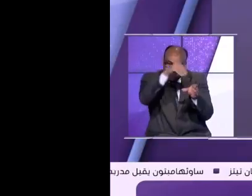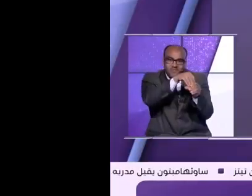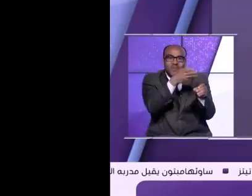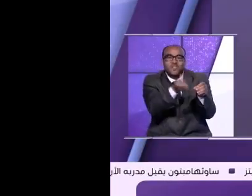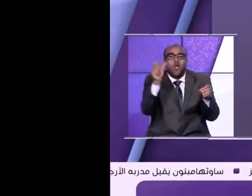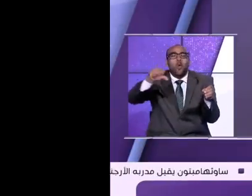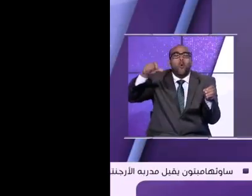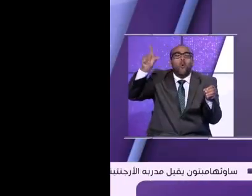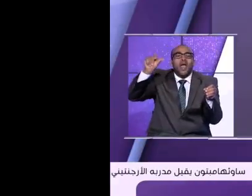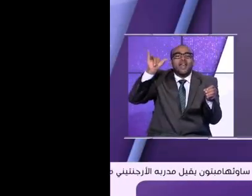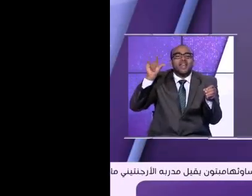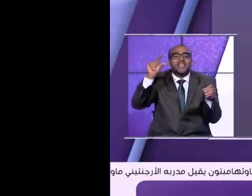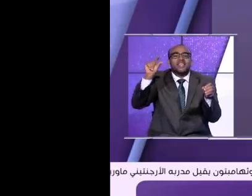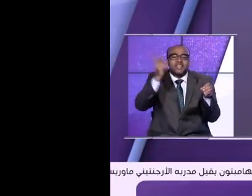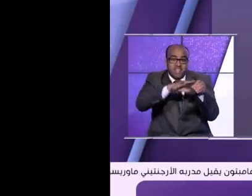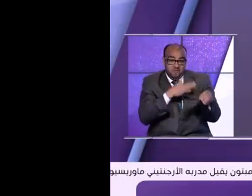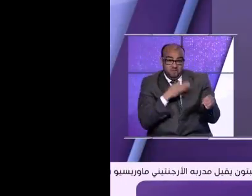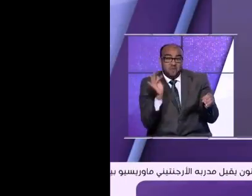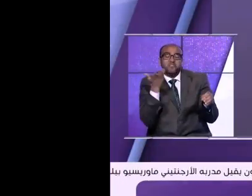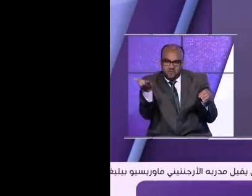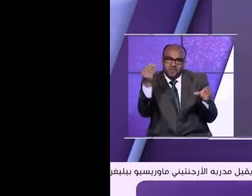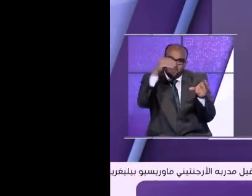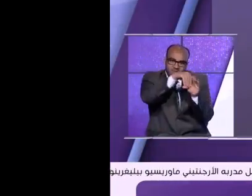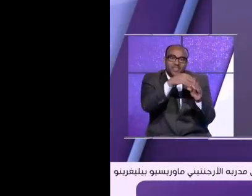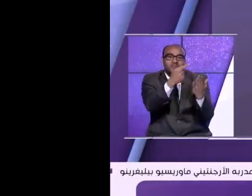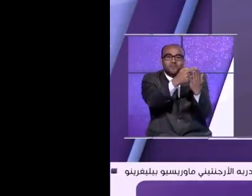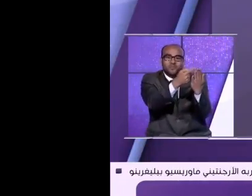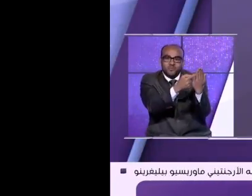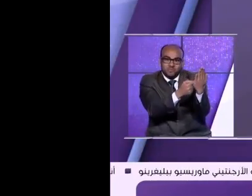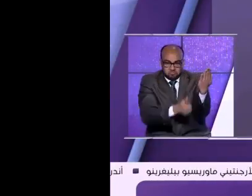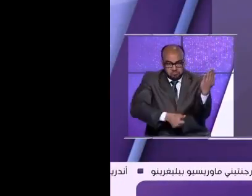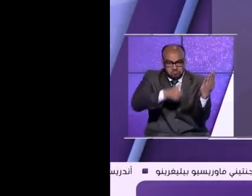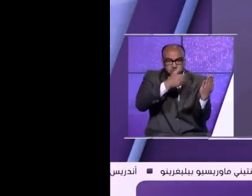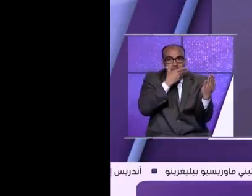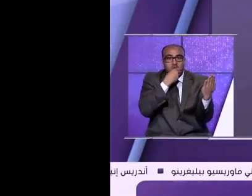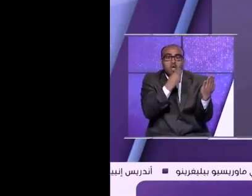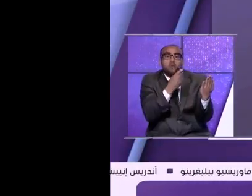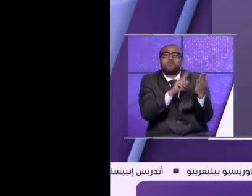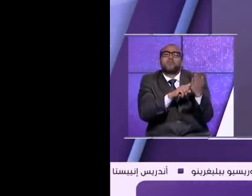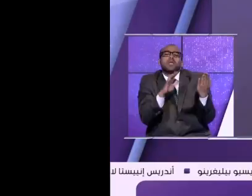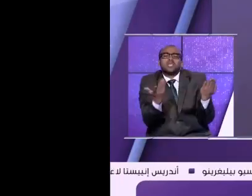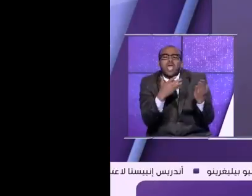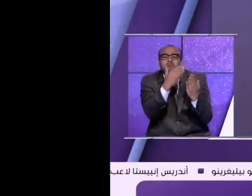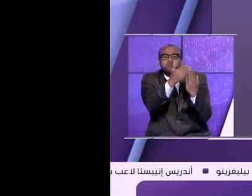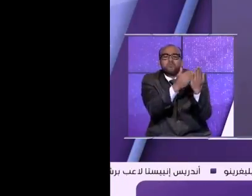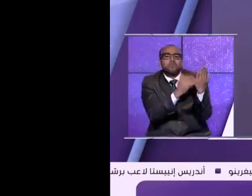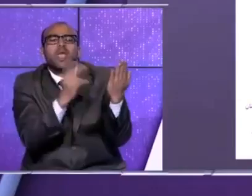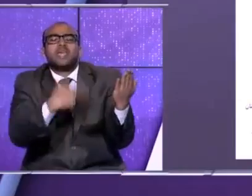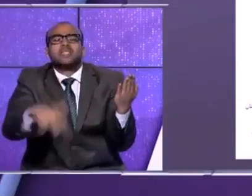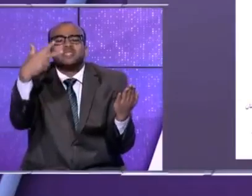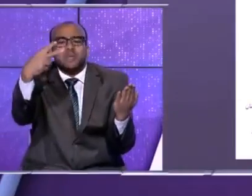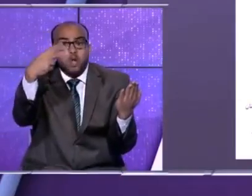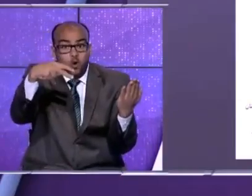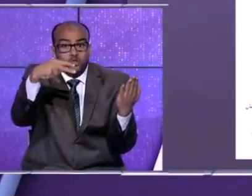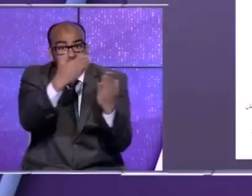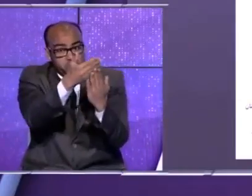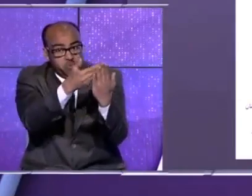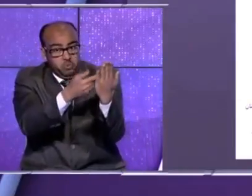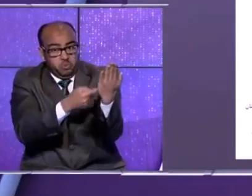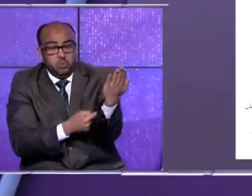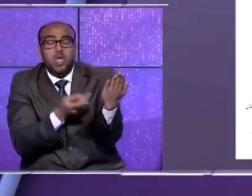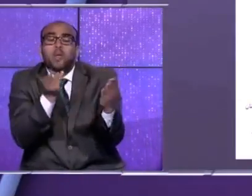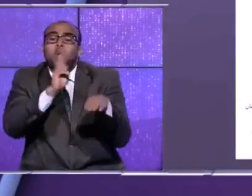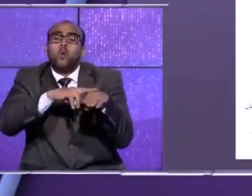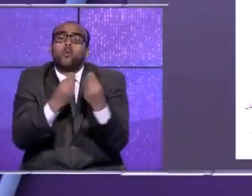فريق أميانس الفرنسي. اللائحة النهائية للأسود المكونة من 28 لاعبا شهدت عودة